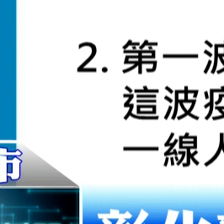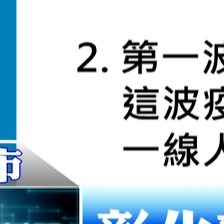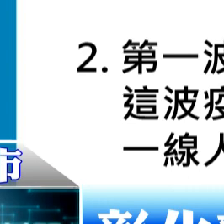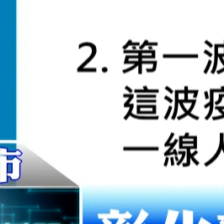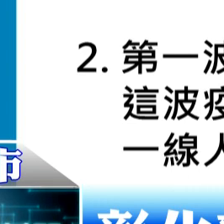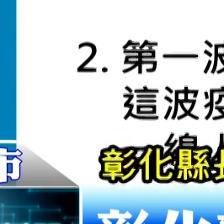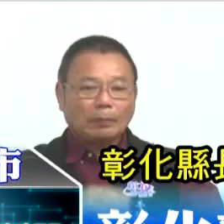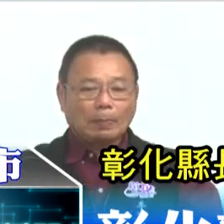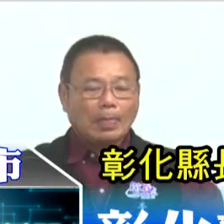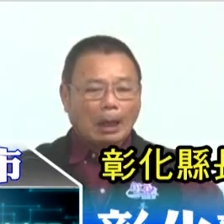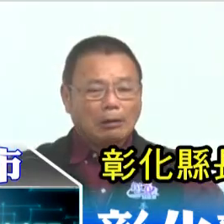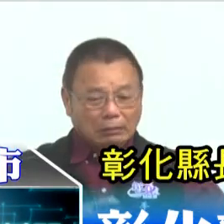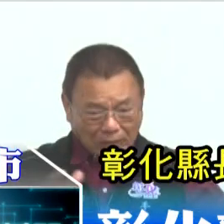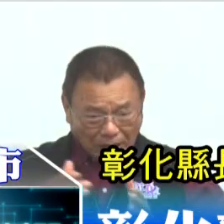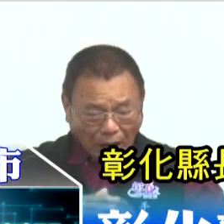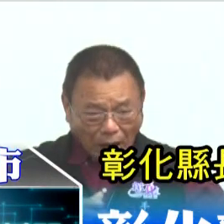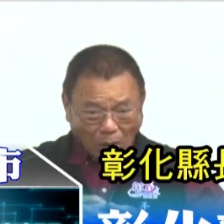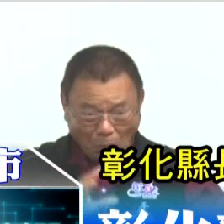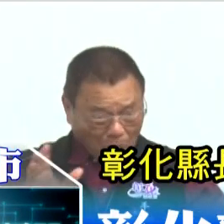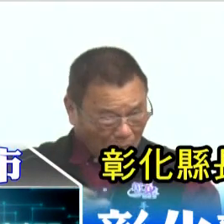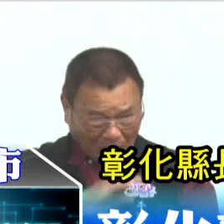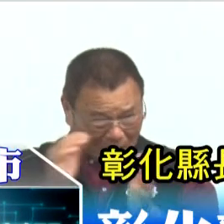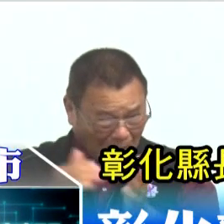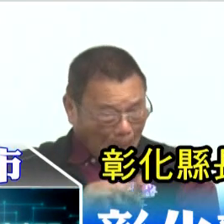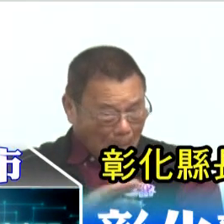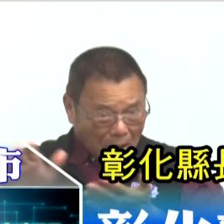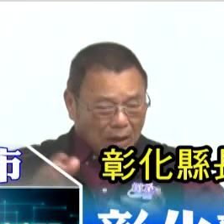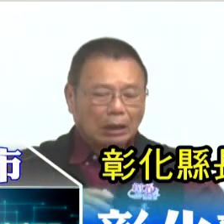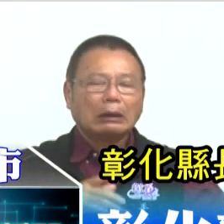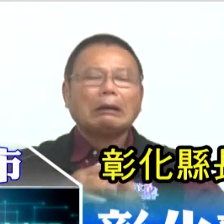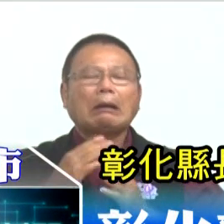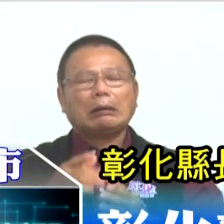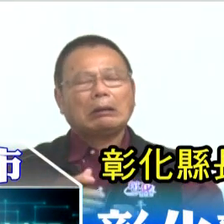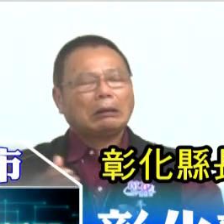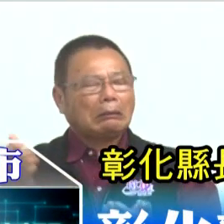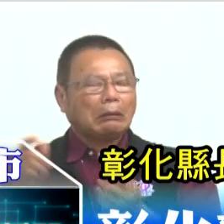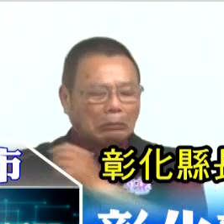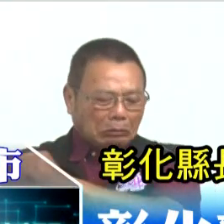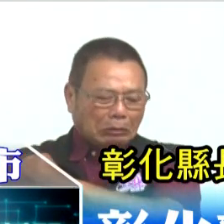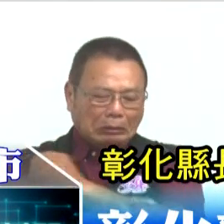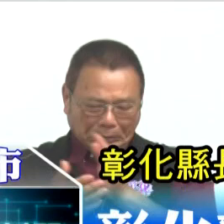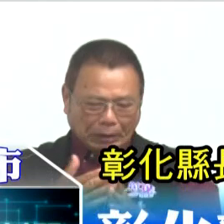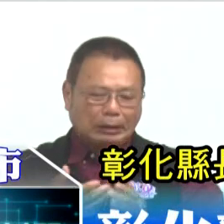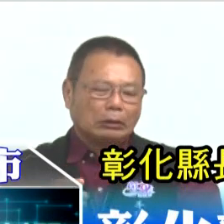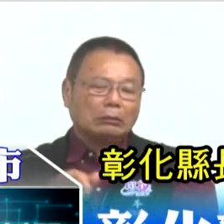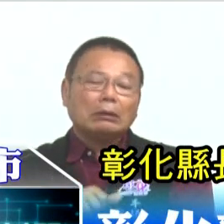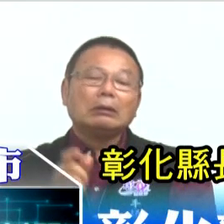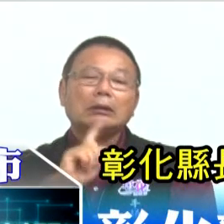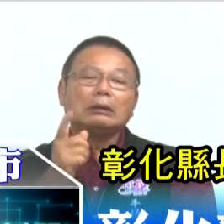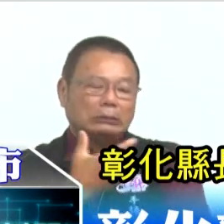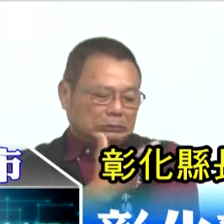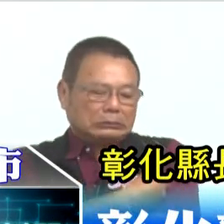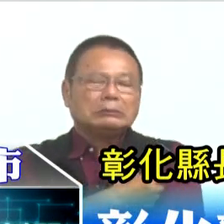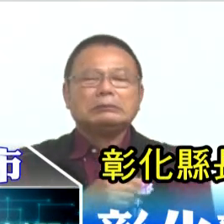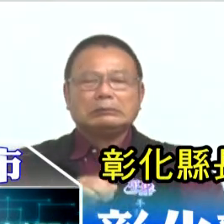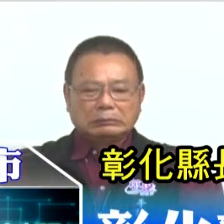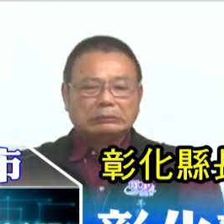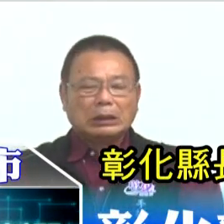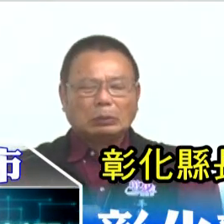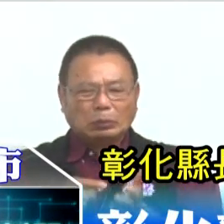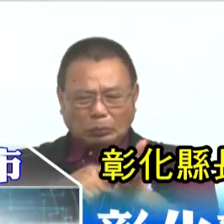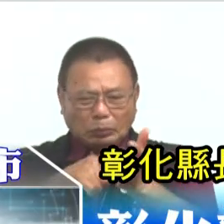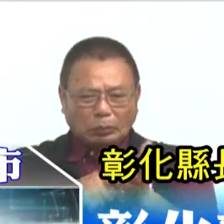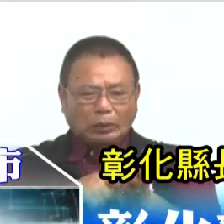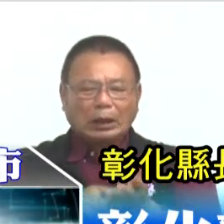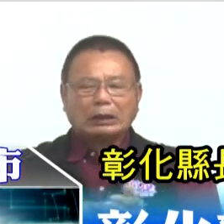这个结束，一定是要靠疫苗哈，所以还是要呼吁中央能够开放给企业申请